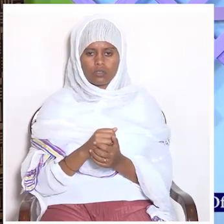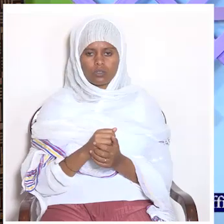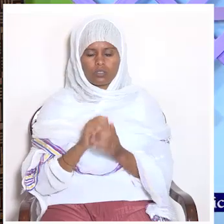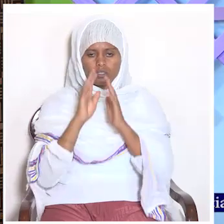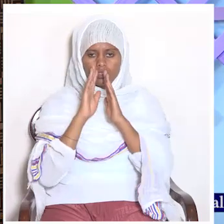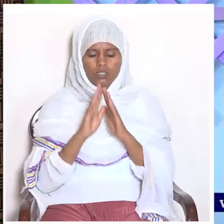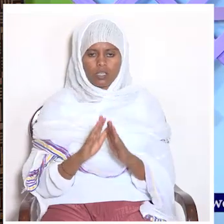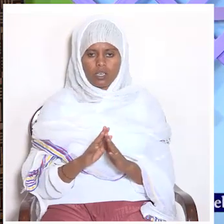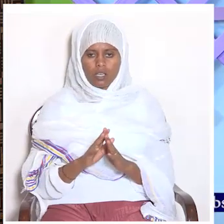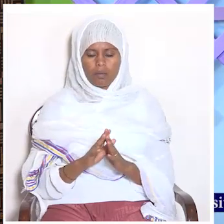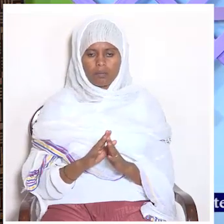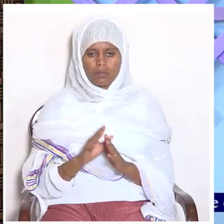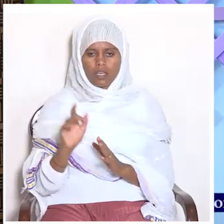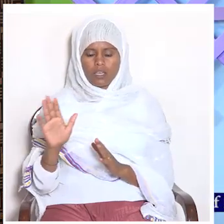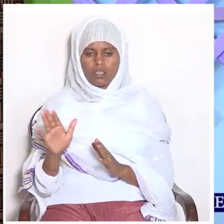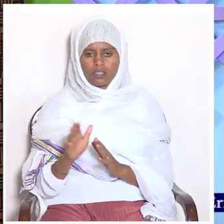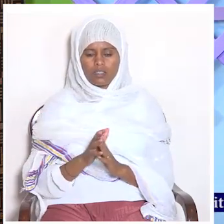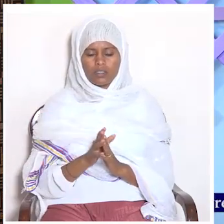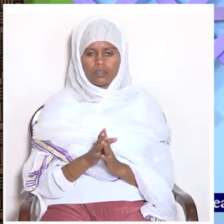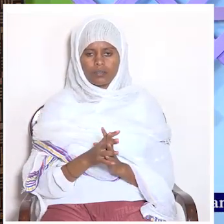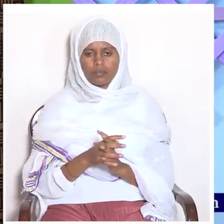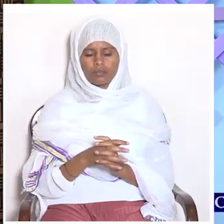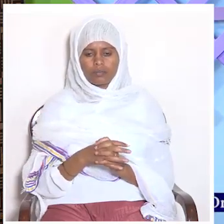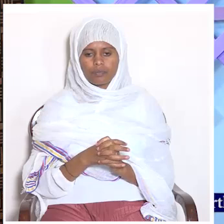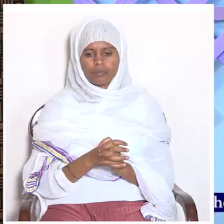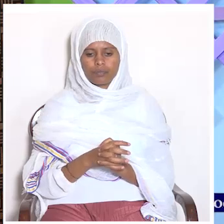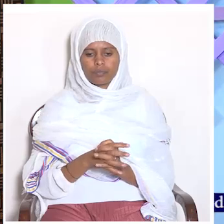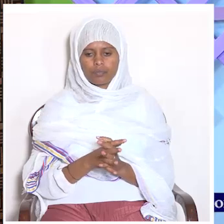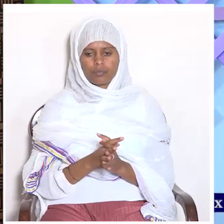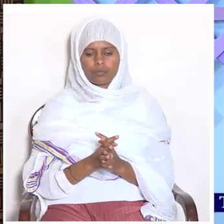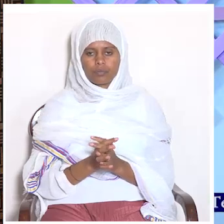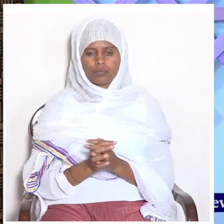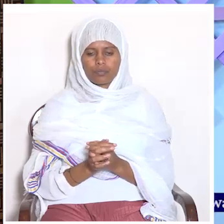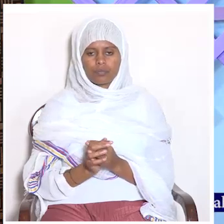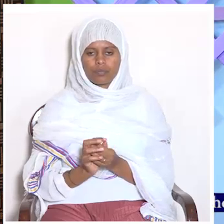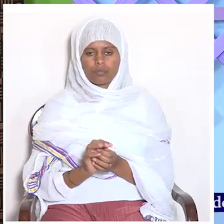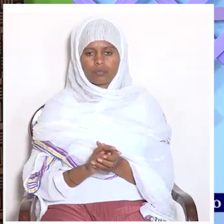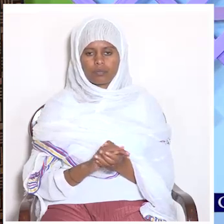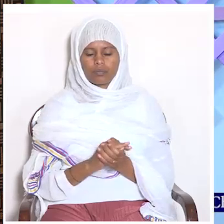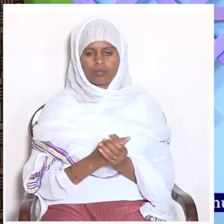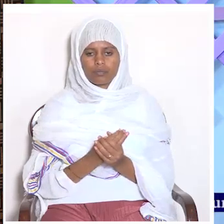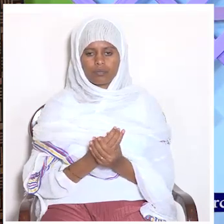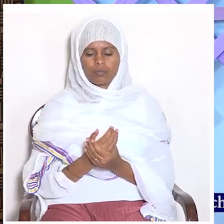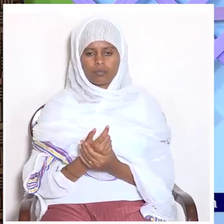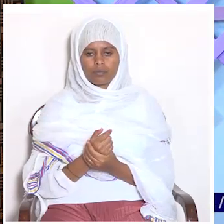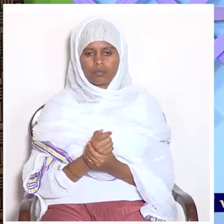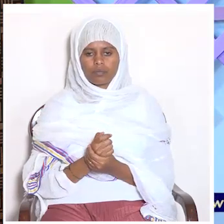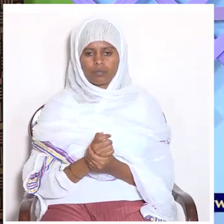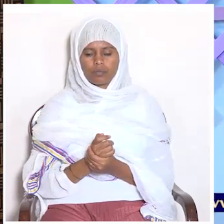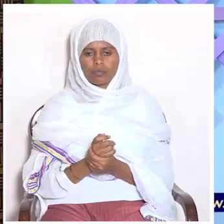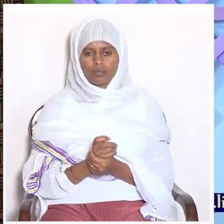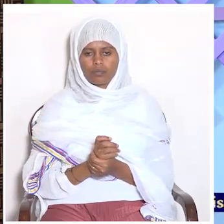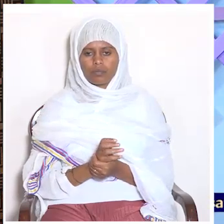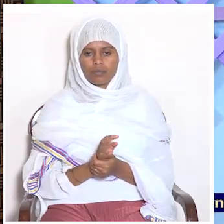ብምትንሳእ ሰላም ለቺ ኦ እመ ሄውቱ ለዘገብረ ሰማየ ወምድረ። እመ ሄውቱ ማለት